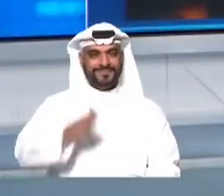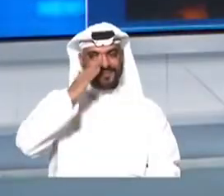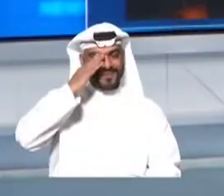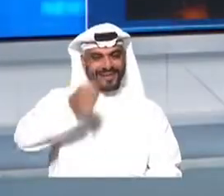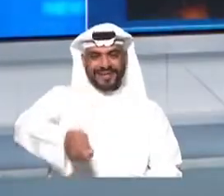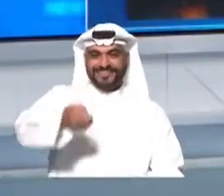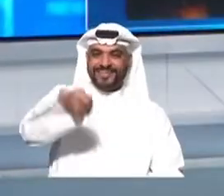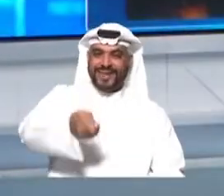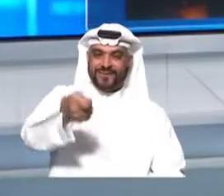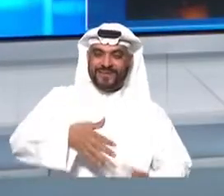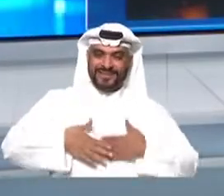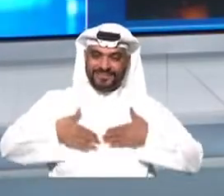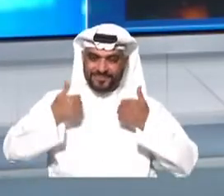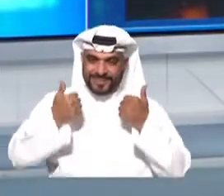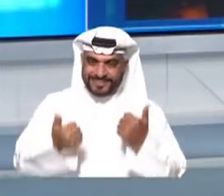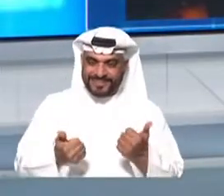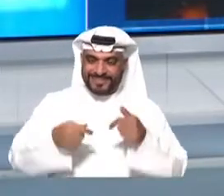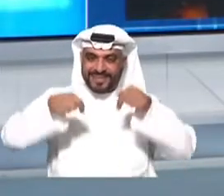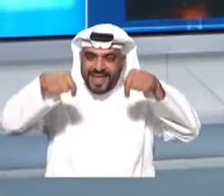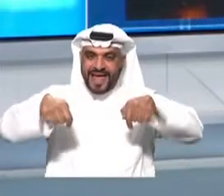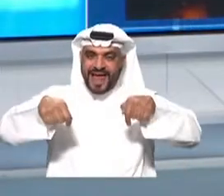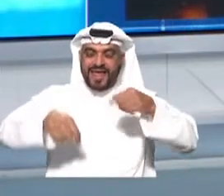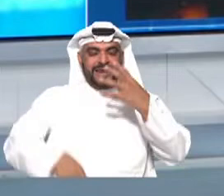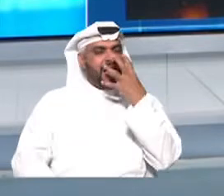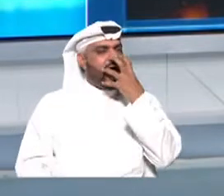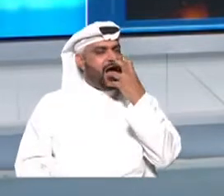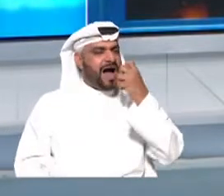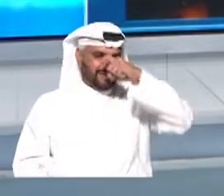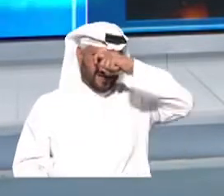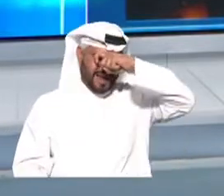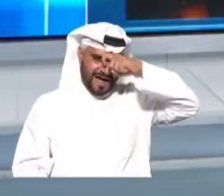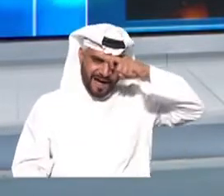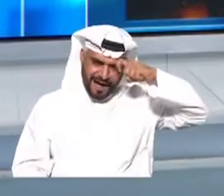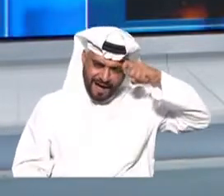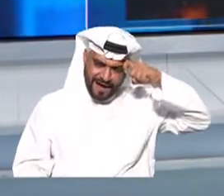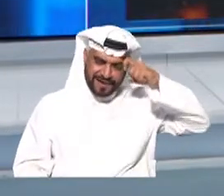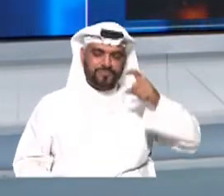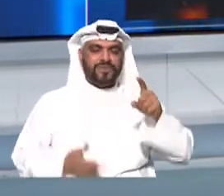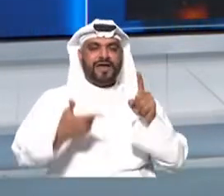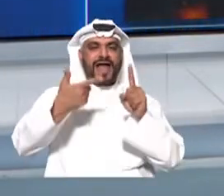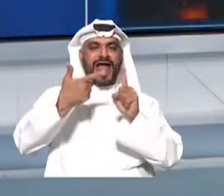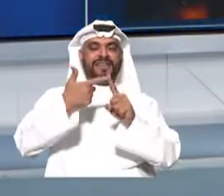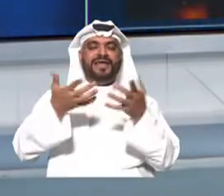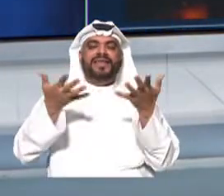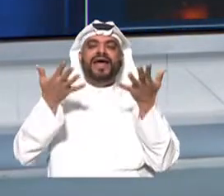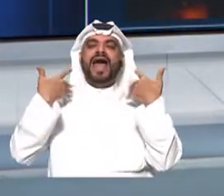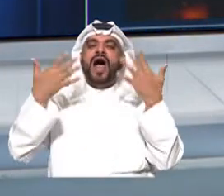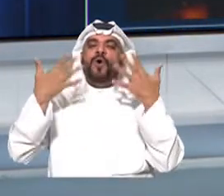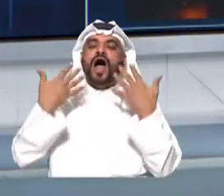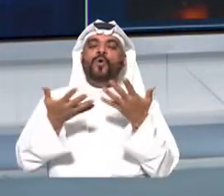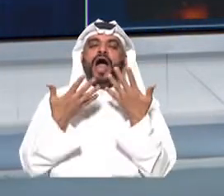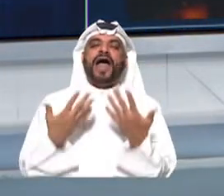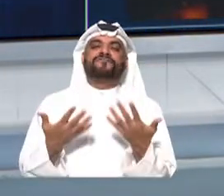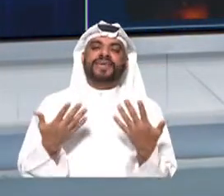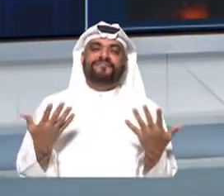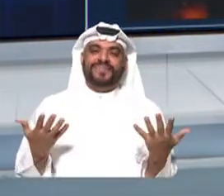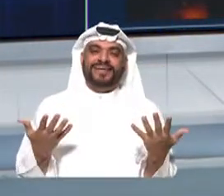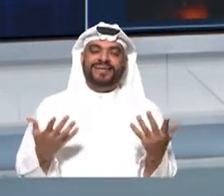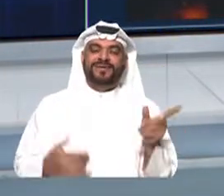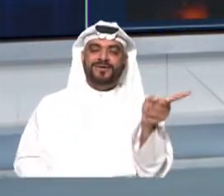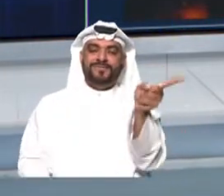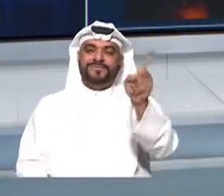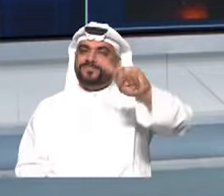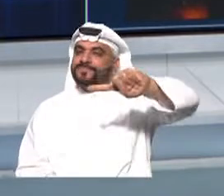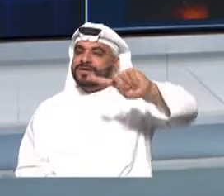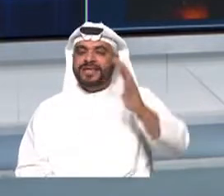السلام عليكم أعزائي المشاهدين. أجواء مال الحرارة إلى معتدلة والرياح متغلبة الاتجاه خفيفة السرعة، تتراوح سرعتها بشكل عام ما